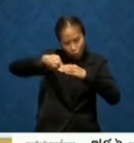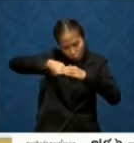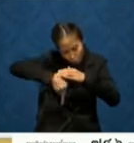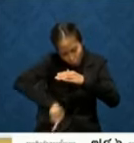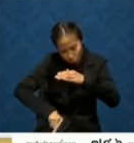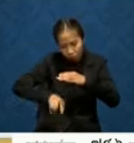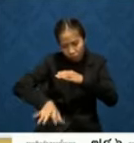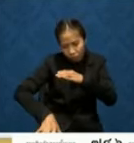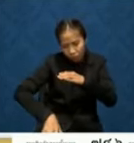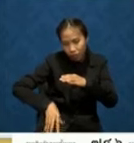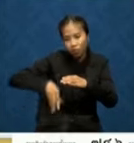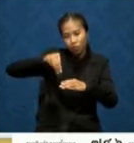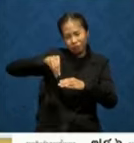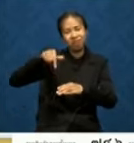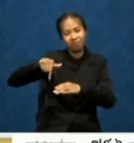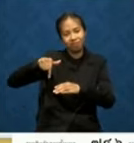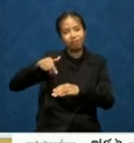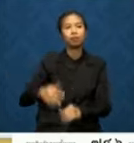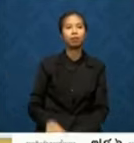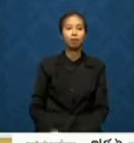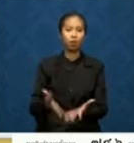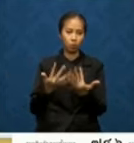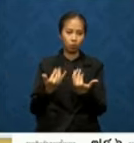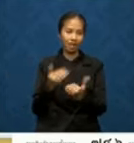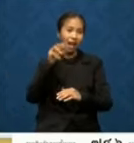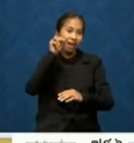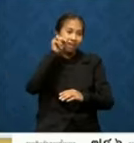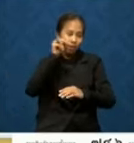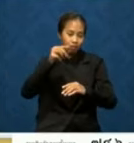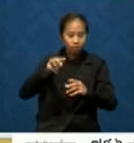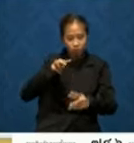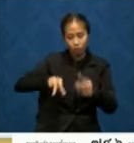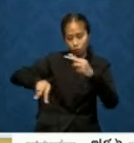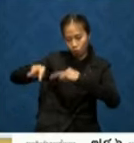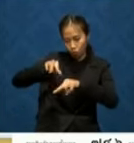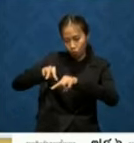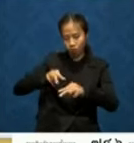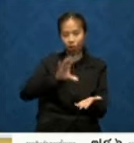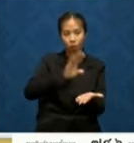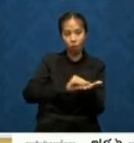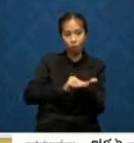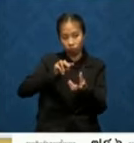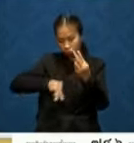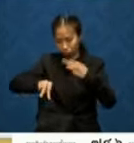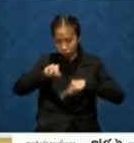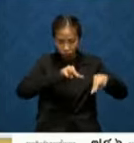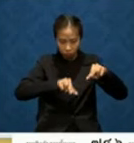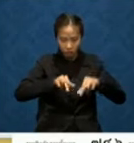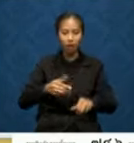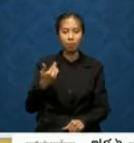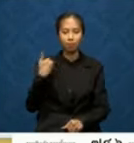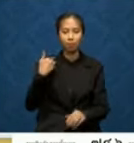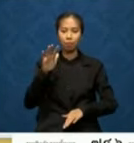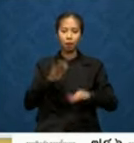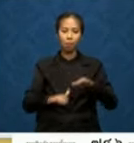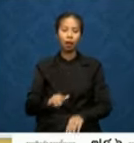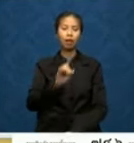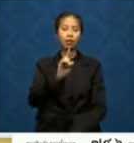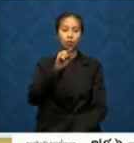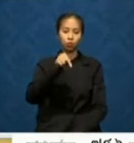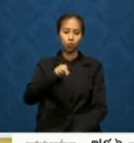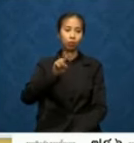ผิวดินไม่น้อยกว่า 30เท่าวันนี้น้ำบาดาลจากการสำรวจข้อมูลเนี่ยมีถึง1.13ล้าน